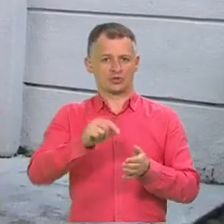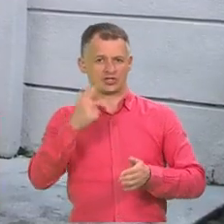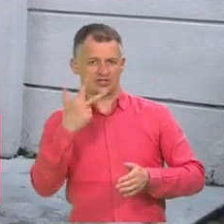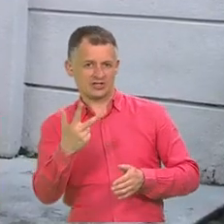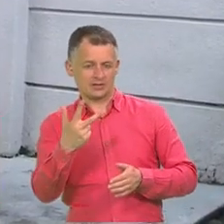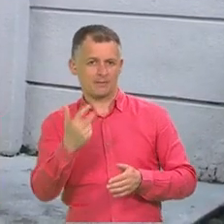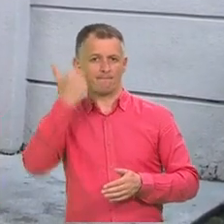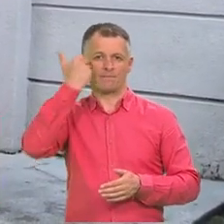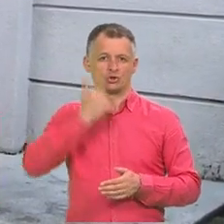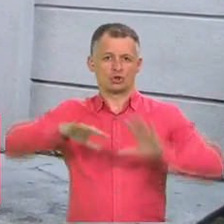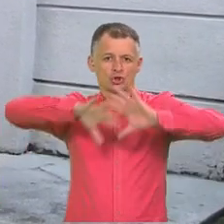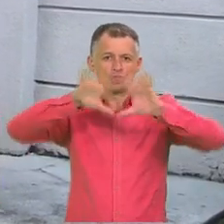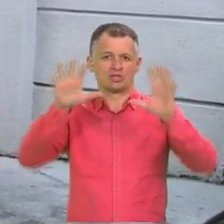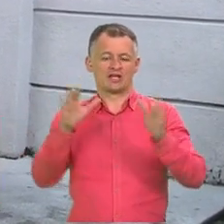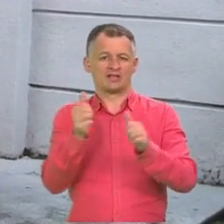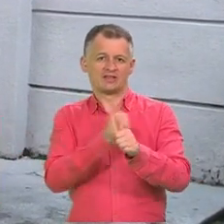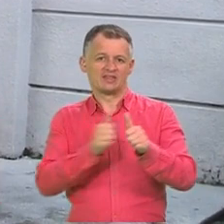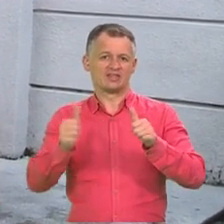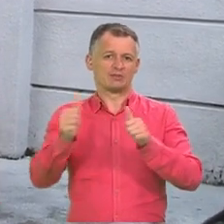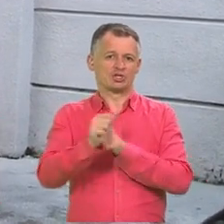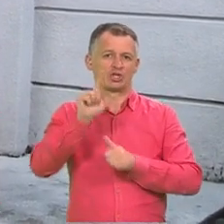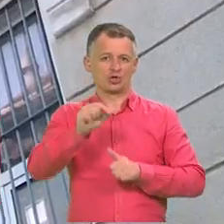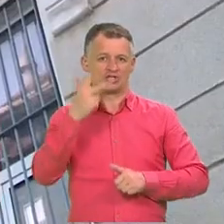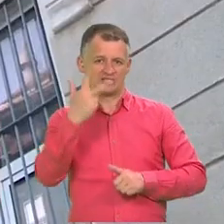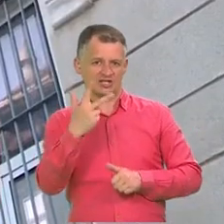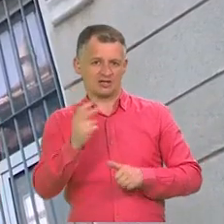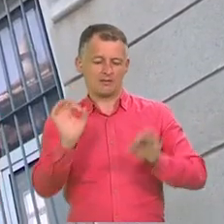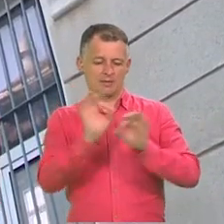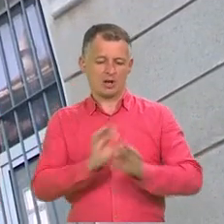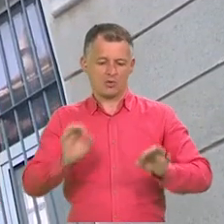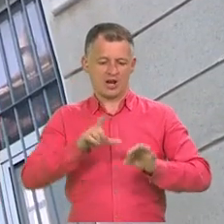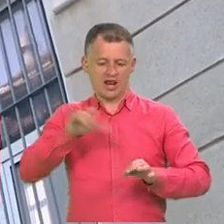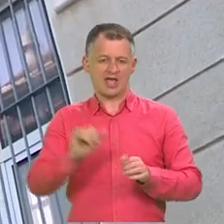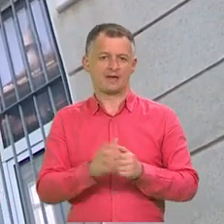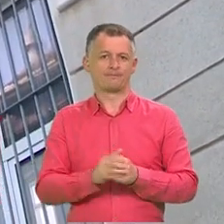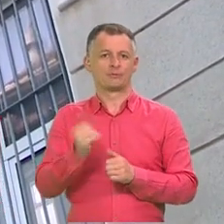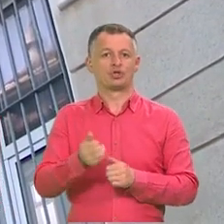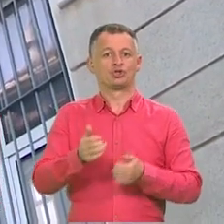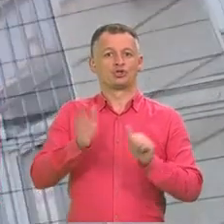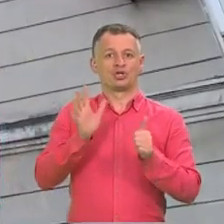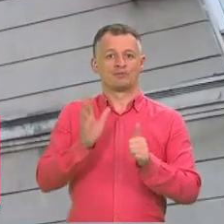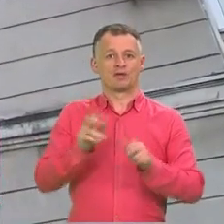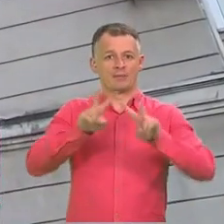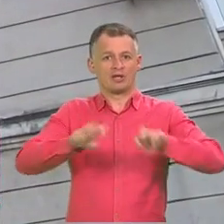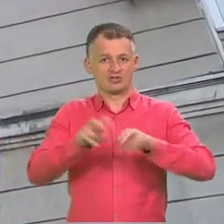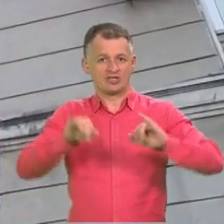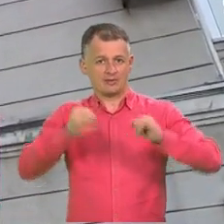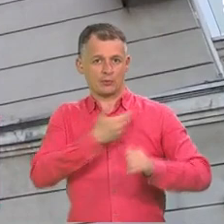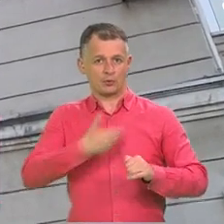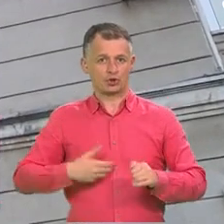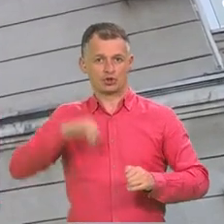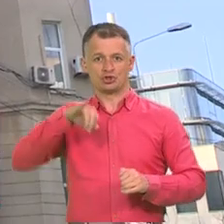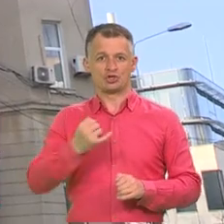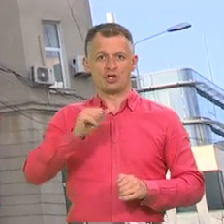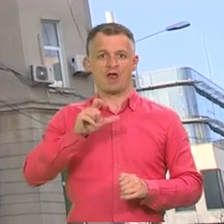2019-2023, iar prejudiciul total depășește 23 de milioane de lei. Alte 16 percheziții au avut loc în București și județul